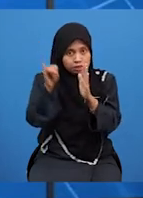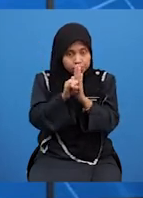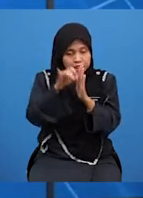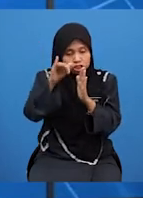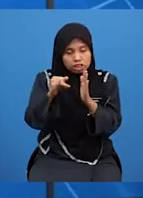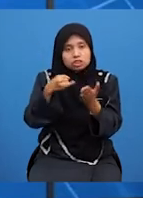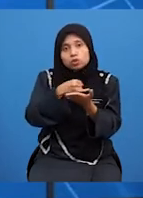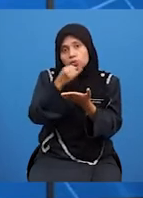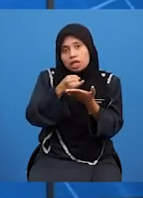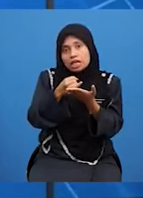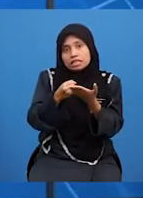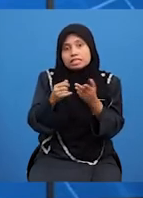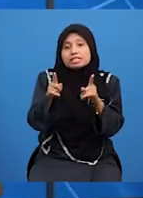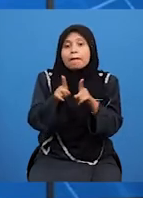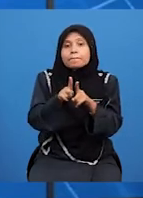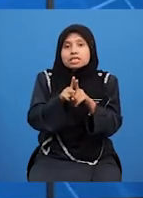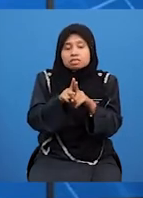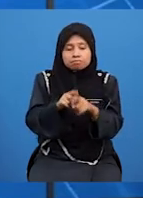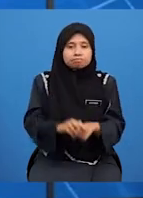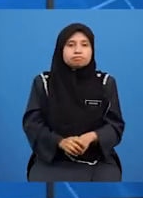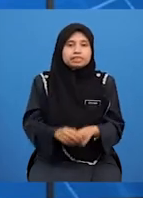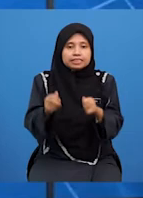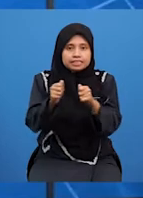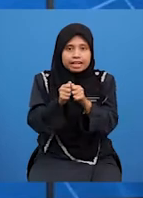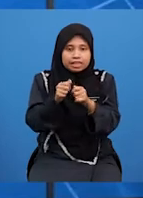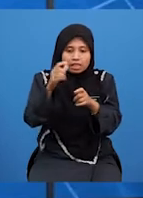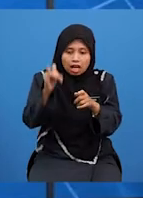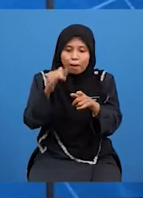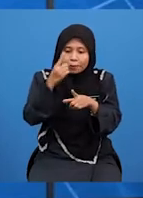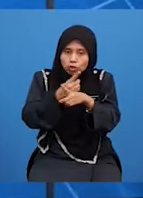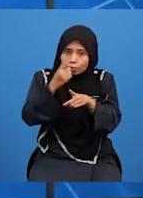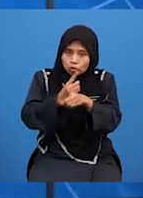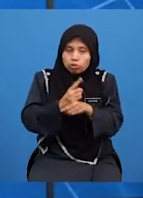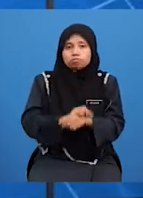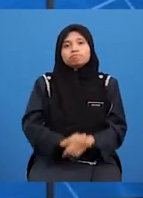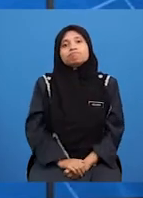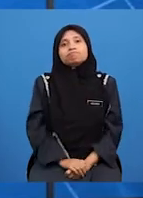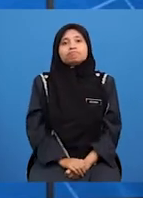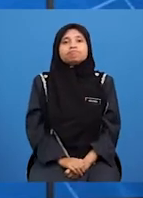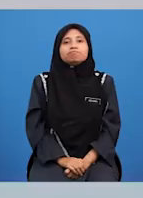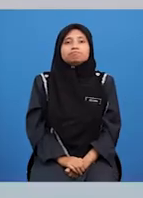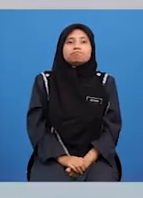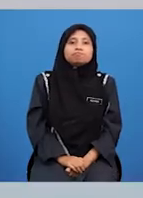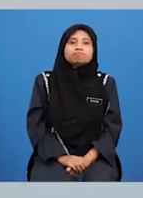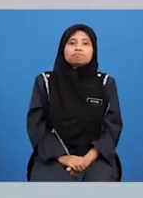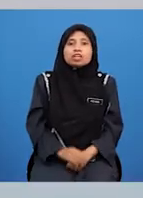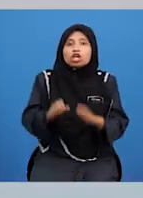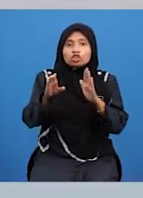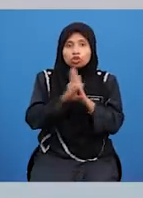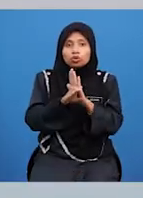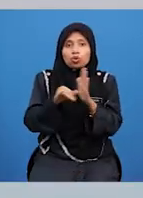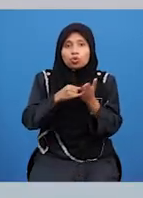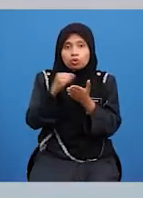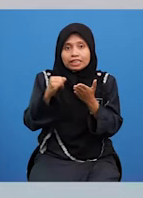dilukis seakan-akan sama dengan buah nanas yang sebenar. Contoh